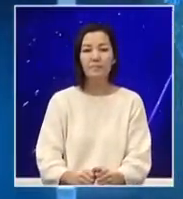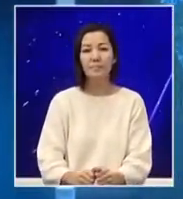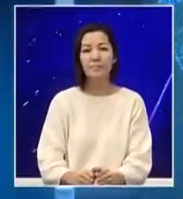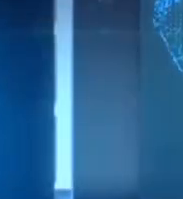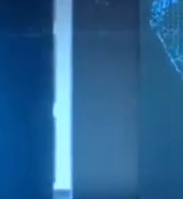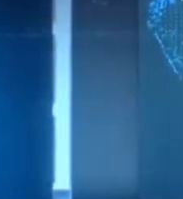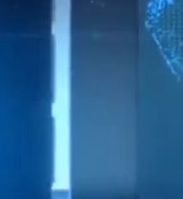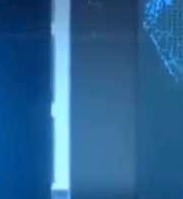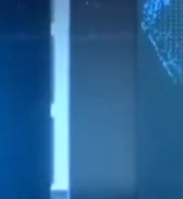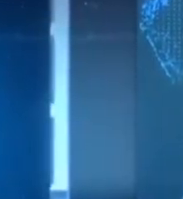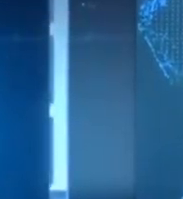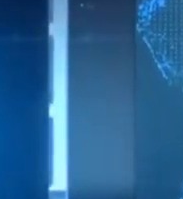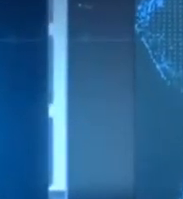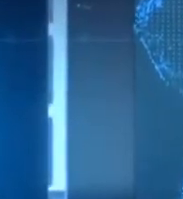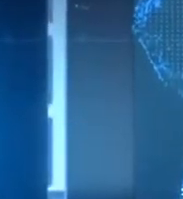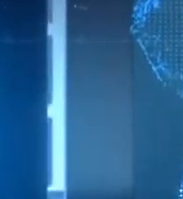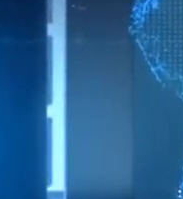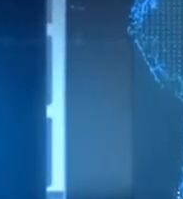Антелов, Жетісу телеарнасы.